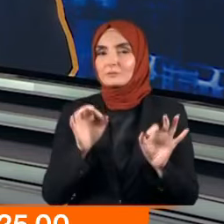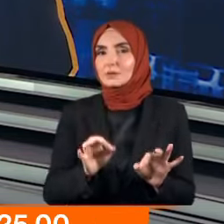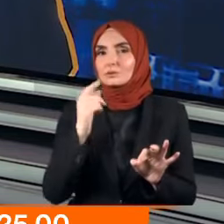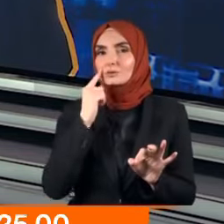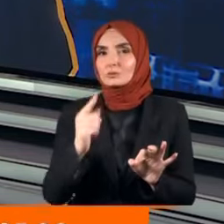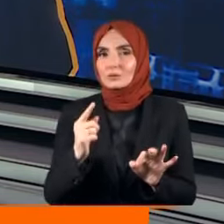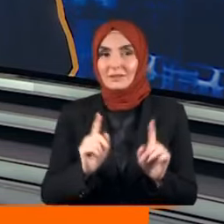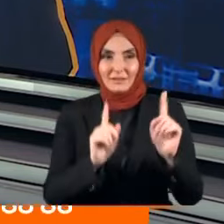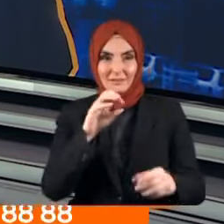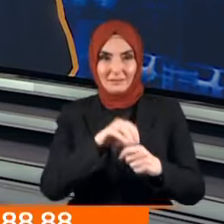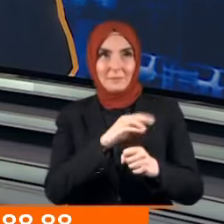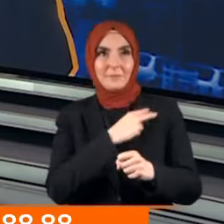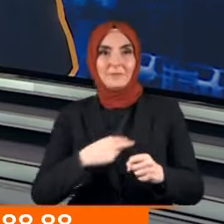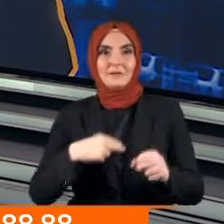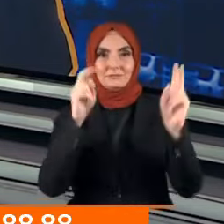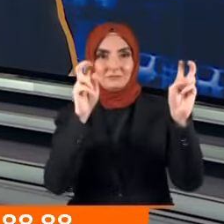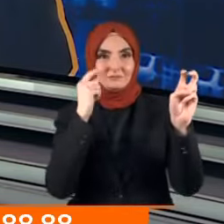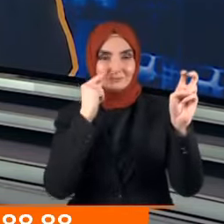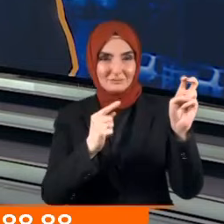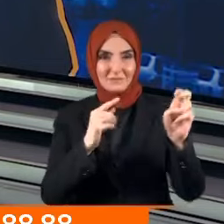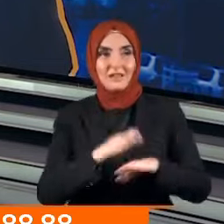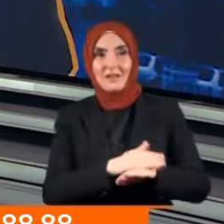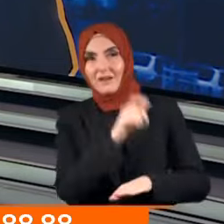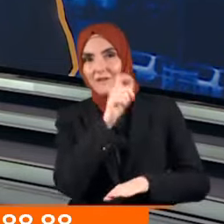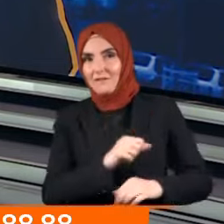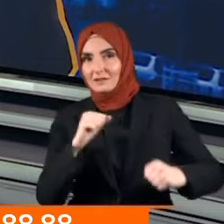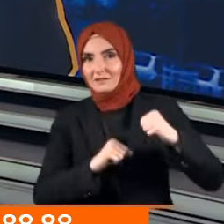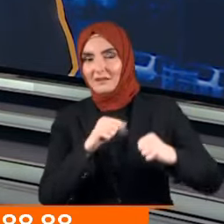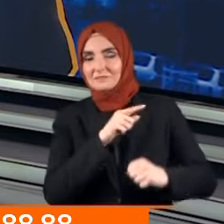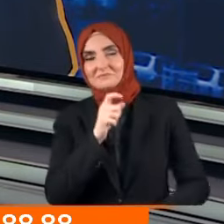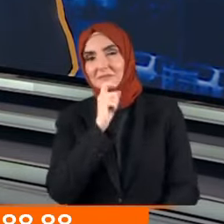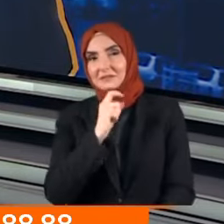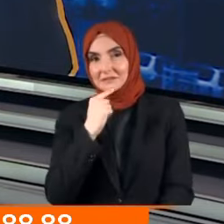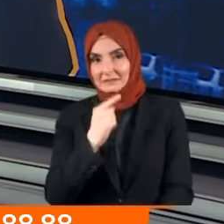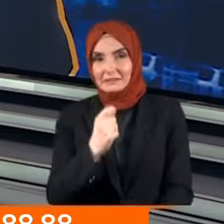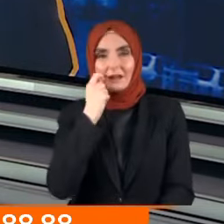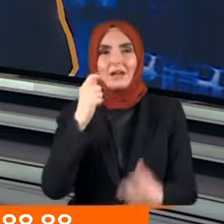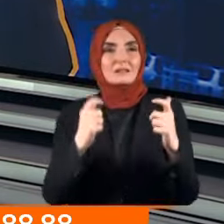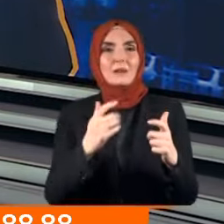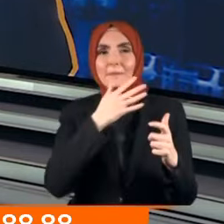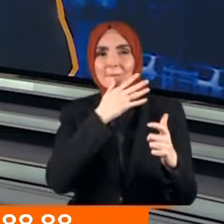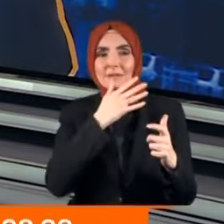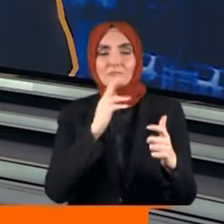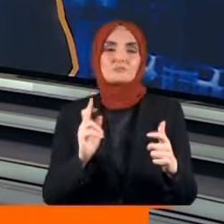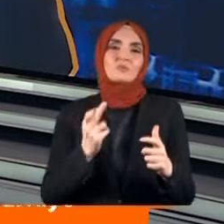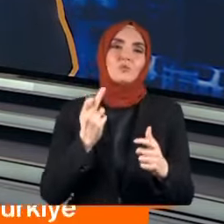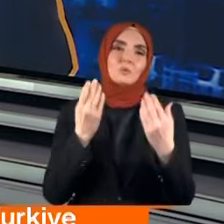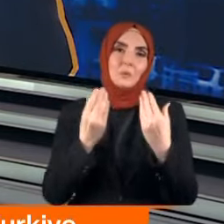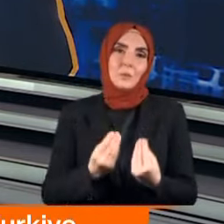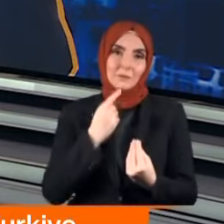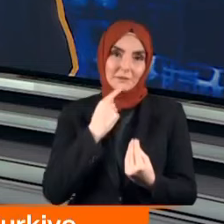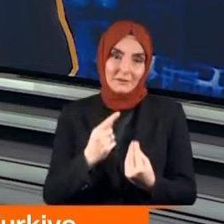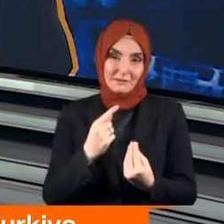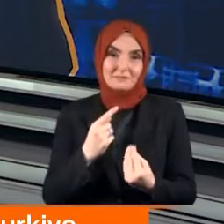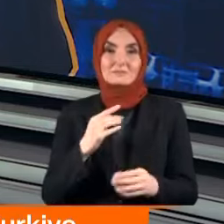belediyecilik vurgusuyla rakibi Mansur Yavaş'ı eleştirerek başladı. Ankara'nın 5 yılı boş yıl oldu dedi. Sonra Yavaş'ın 5